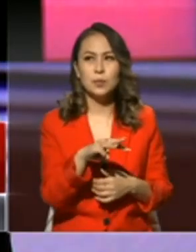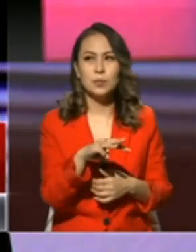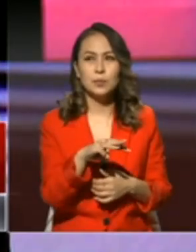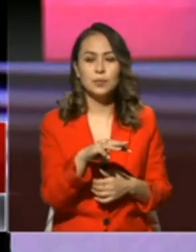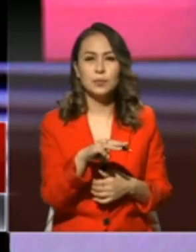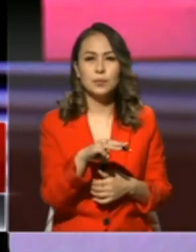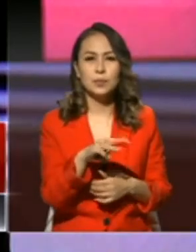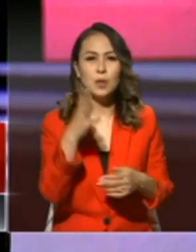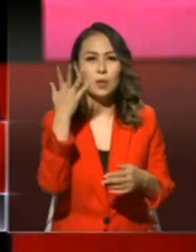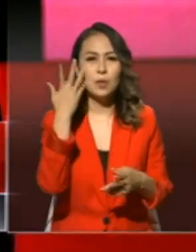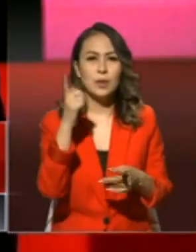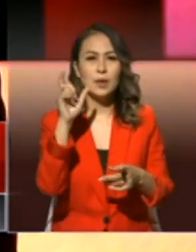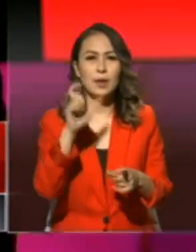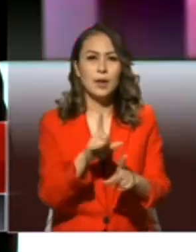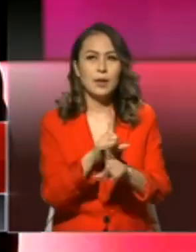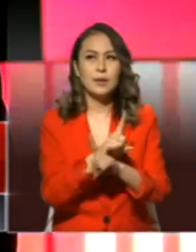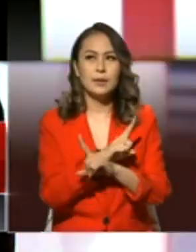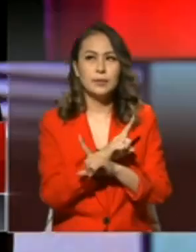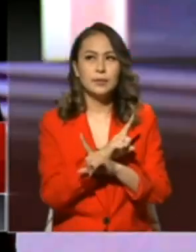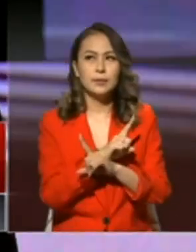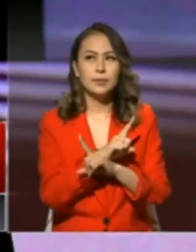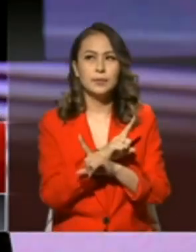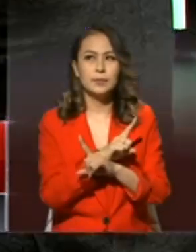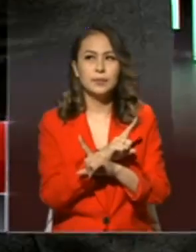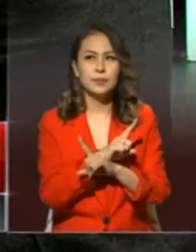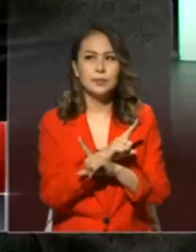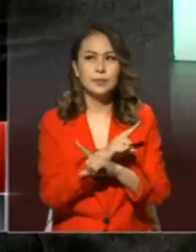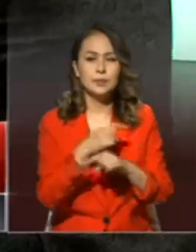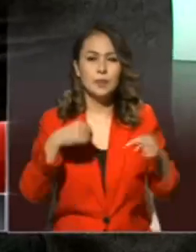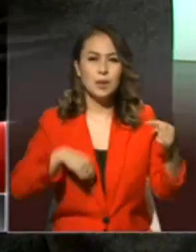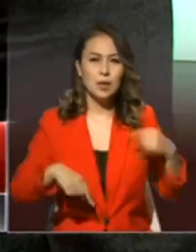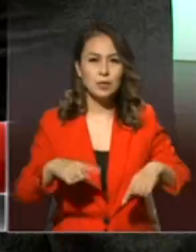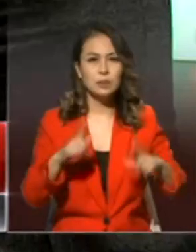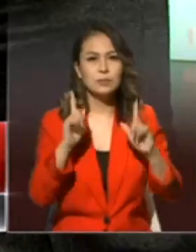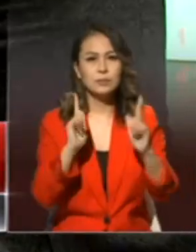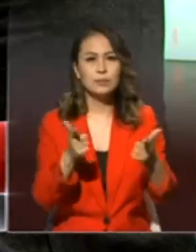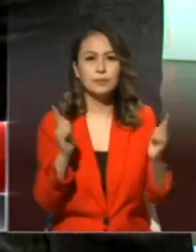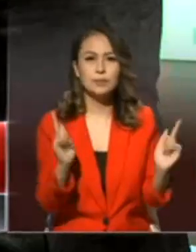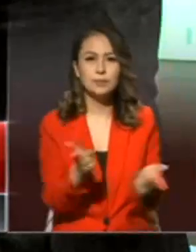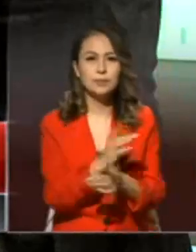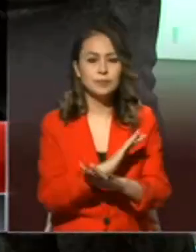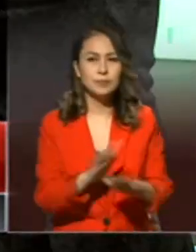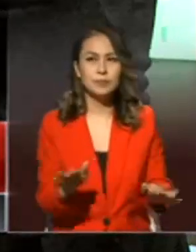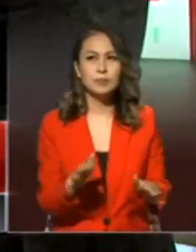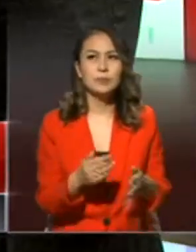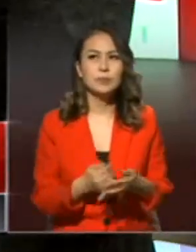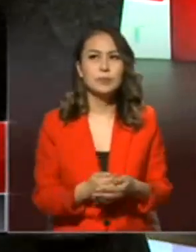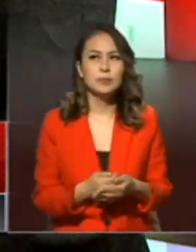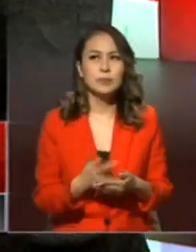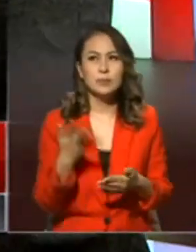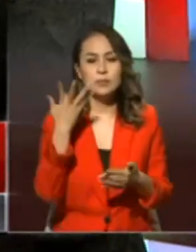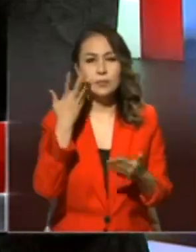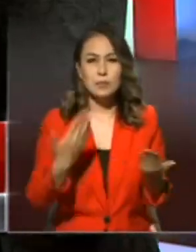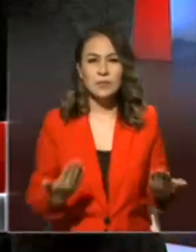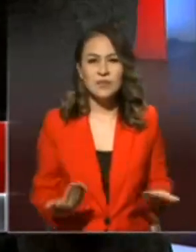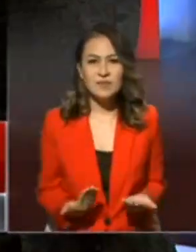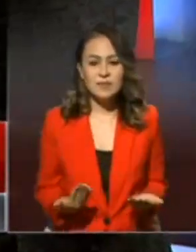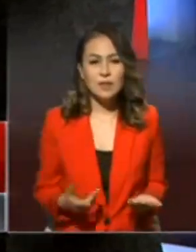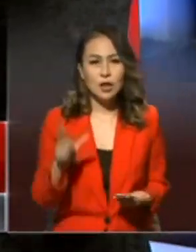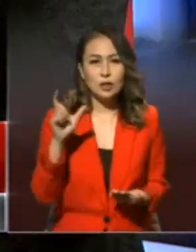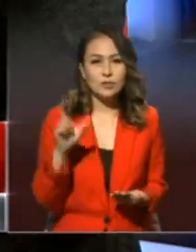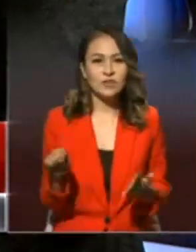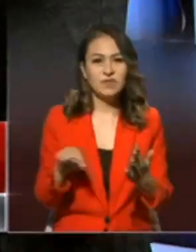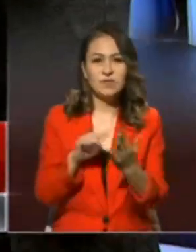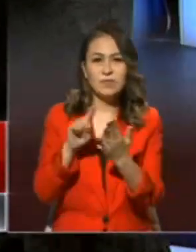сіз қайтыс болған сіз жағдайыңыз болса, сіз органнан алуға келісім бересіз бе, жоқ па деген сұрақ, дұрыс па, оны тірі күнде қойылатын нәрсе.